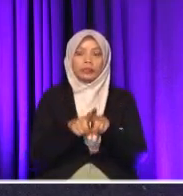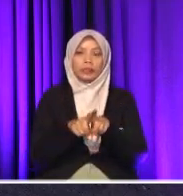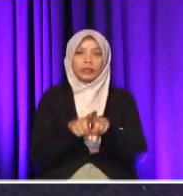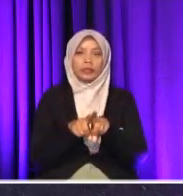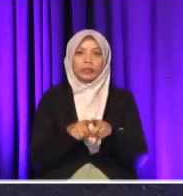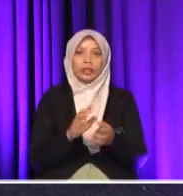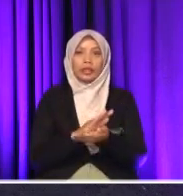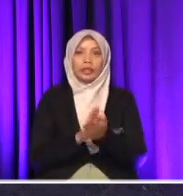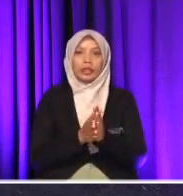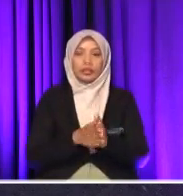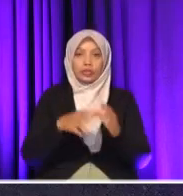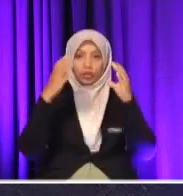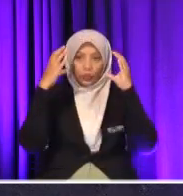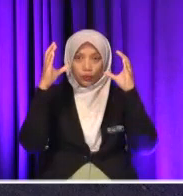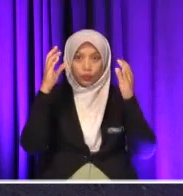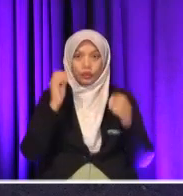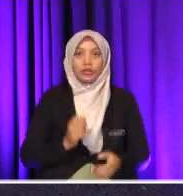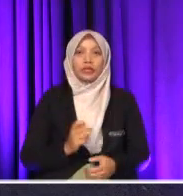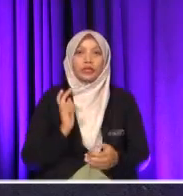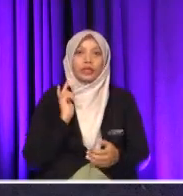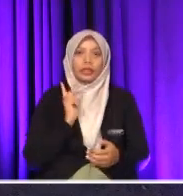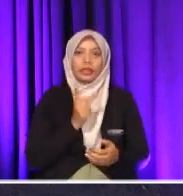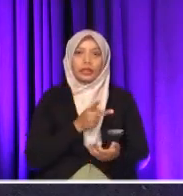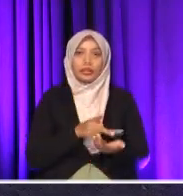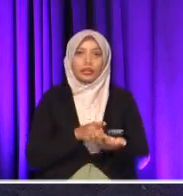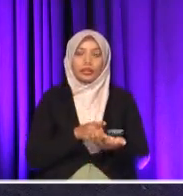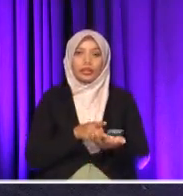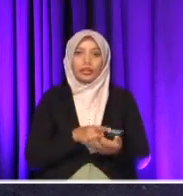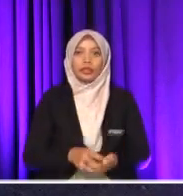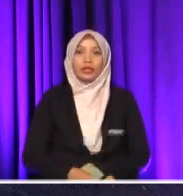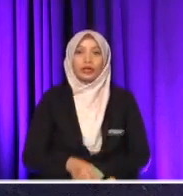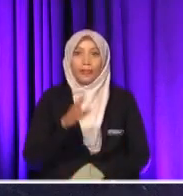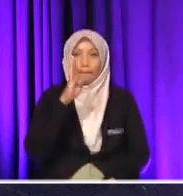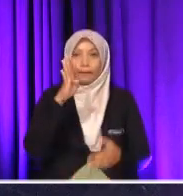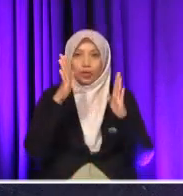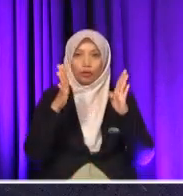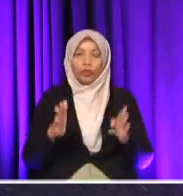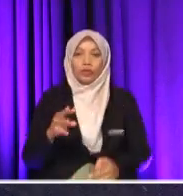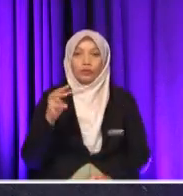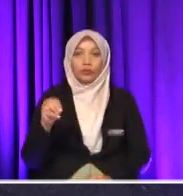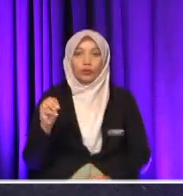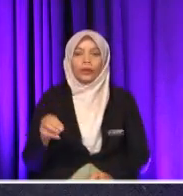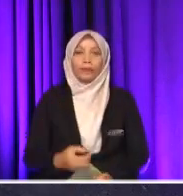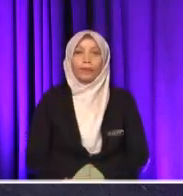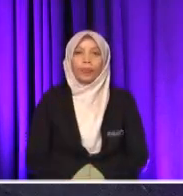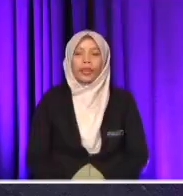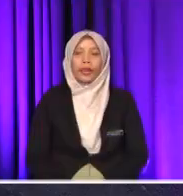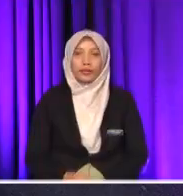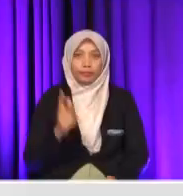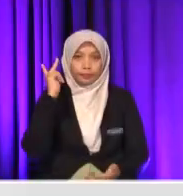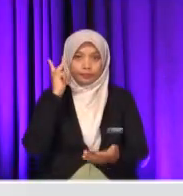Bolehkah kita berkenalan dengan 4 orang murid pada hari ini Oke boleh deh oke saya memperkenalkan